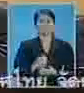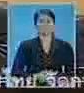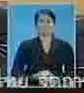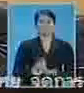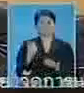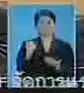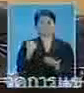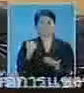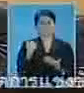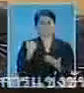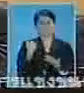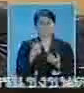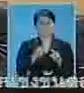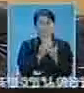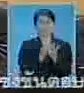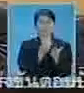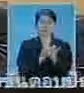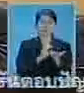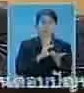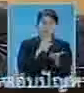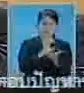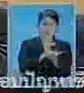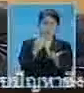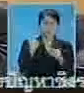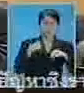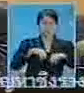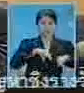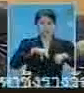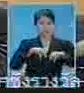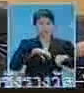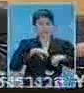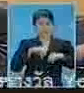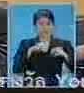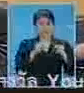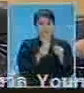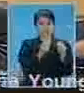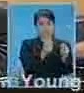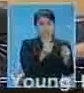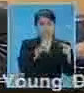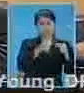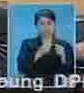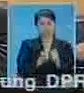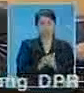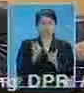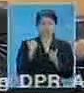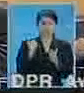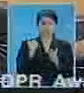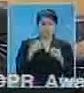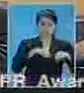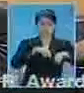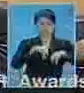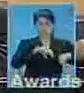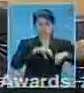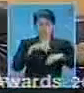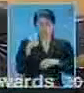สัดส่วนงบประมาณที่ต้องจัดสรรให้กับการบริหารหนี้สาธารณะอยู่ที่ระดับเพียงแ